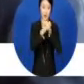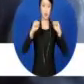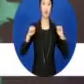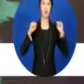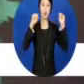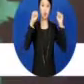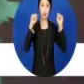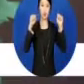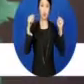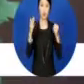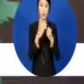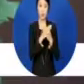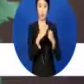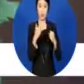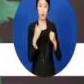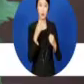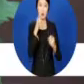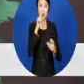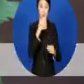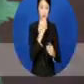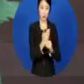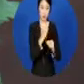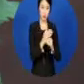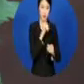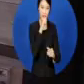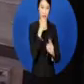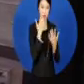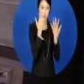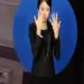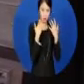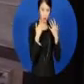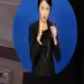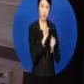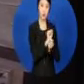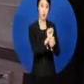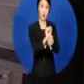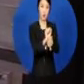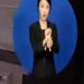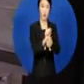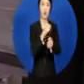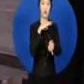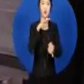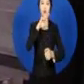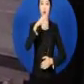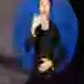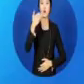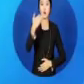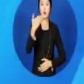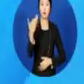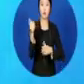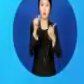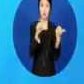체포되어 서대문 형무소에서 옥고를 치르다 19세의 나이인 1920년에 순국했습니다.